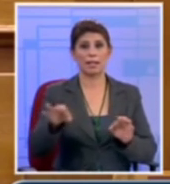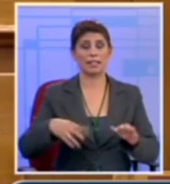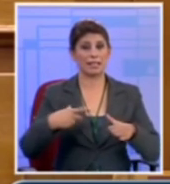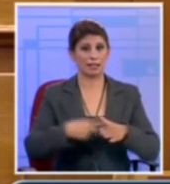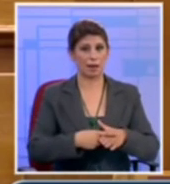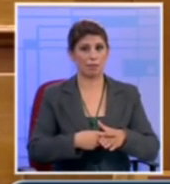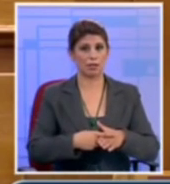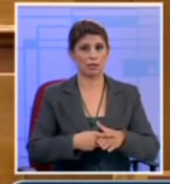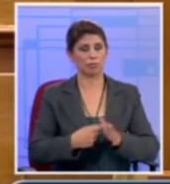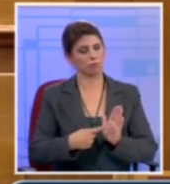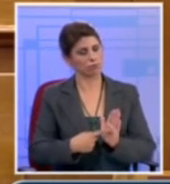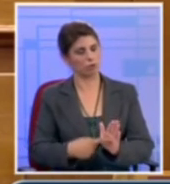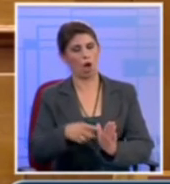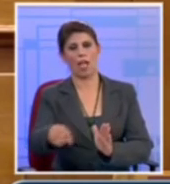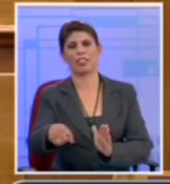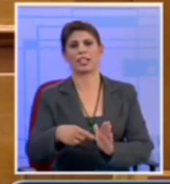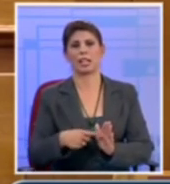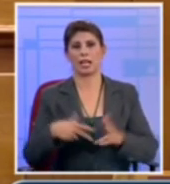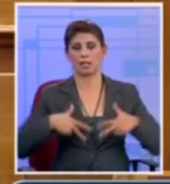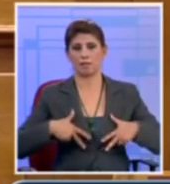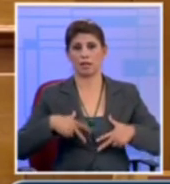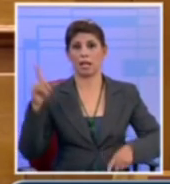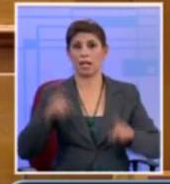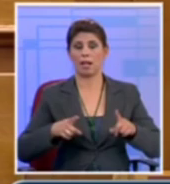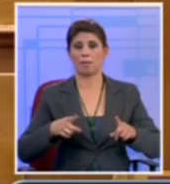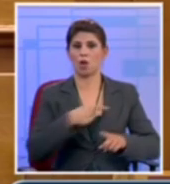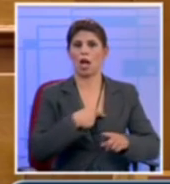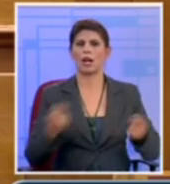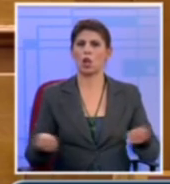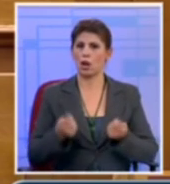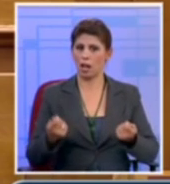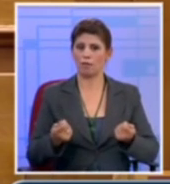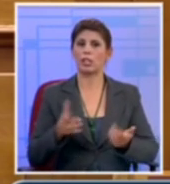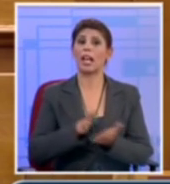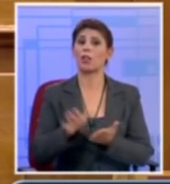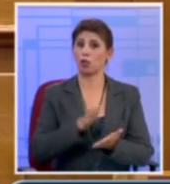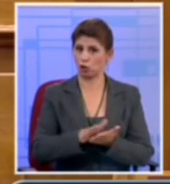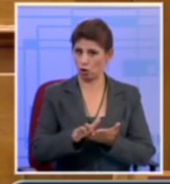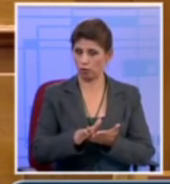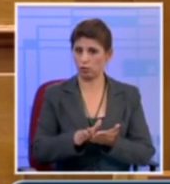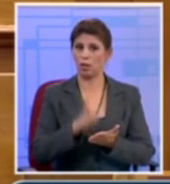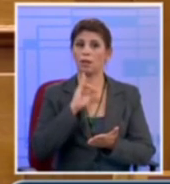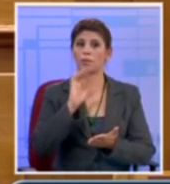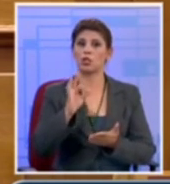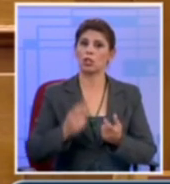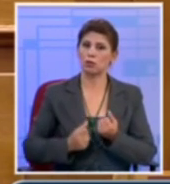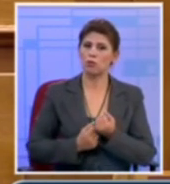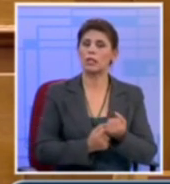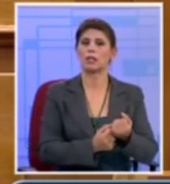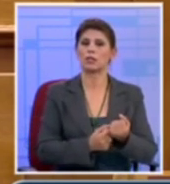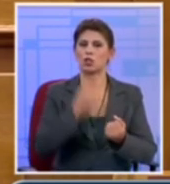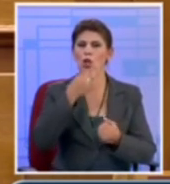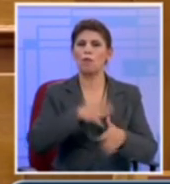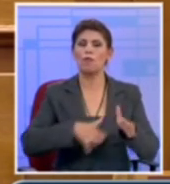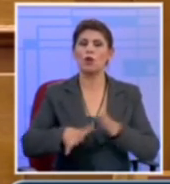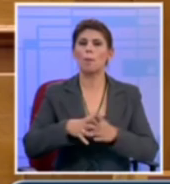τράπεζες καθ' υπόδειξη της κυβέρνησης κάποιων εργολάβων και κάποιων εκδοτών προκειμένου να τους στηρίζουν στο βρώμικο πόλεμο